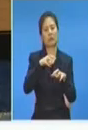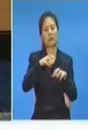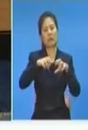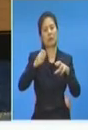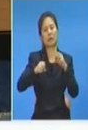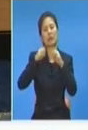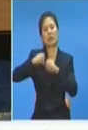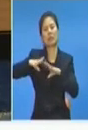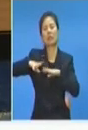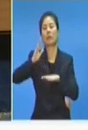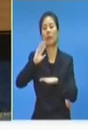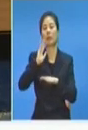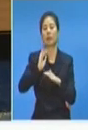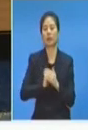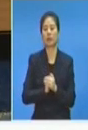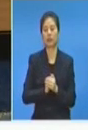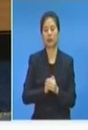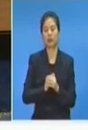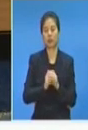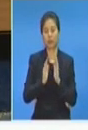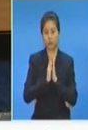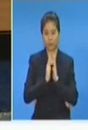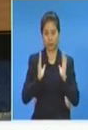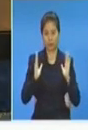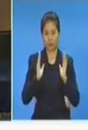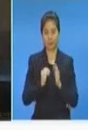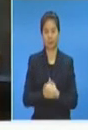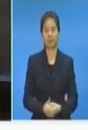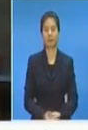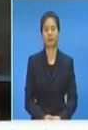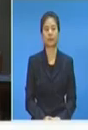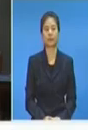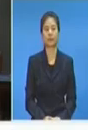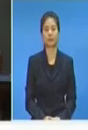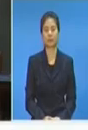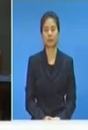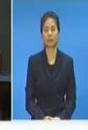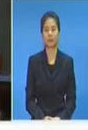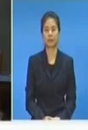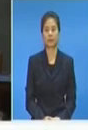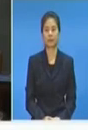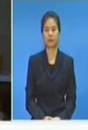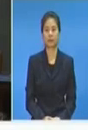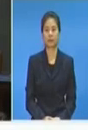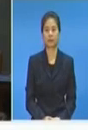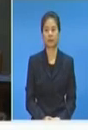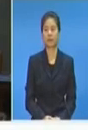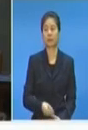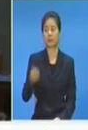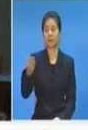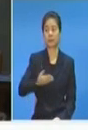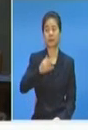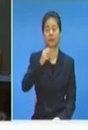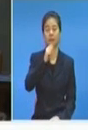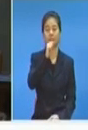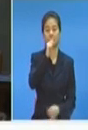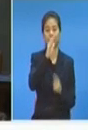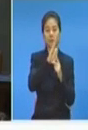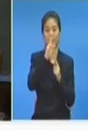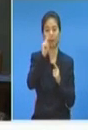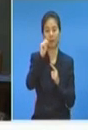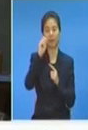ก็ขออนุญาตนำเสนอท่านเพียงเท่านี้ค่ะขอบพระคุณค่ะ ขอเชิญท่านต่อไปนะครับพลตำรวจโทอำนวยนิมโนอดีตผู้บัญชา